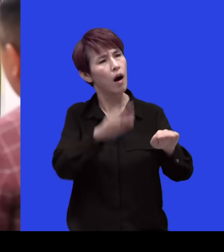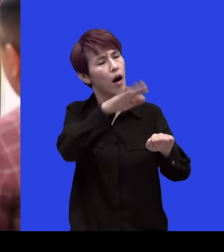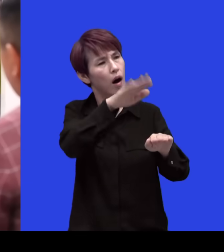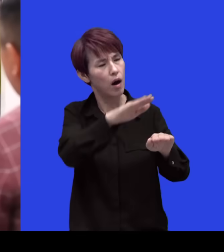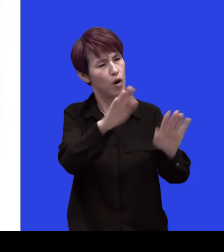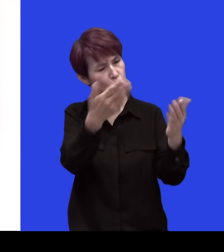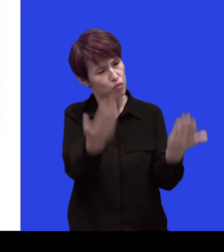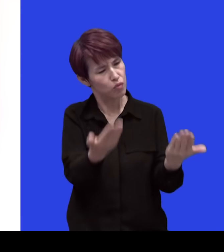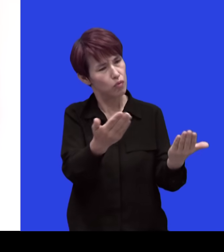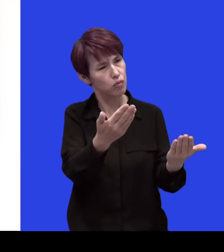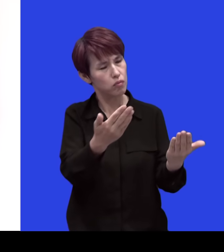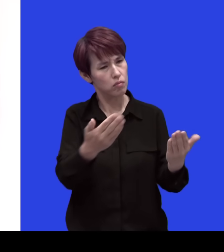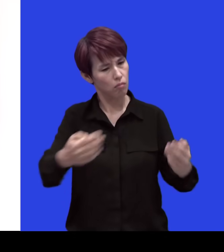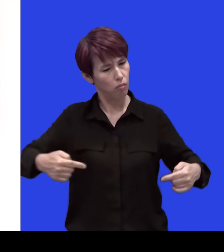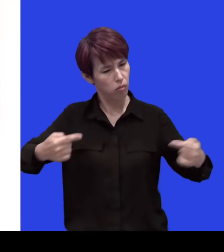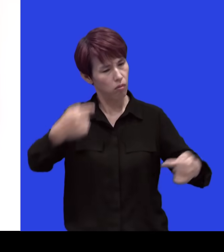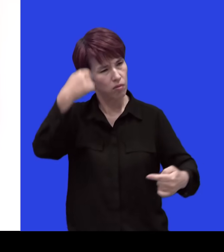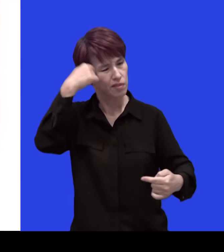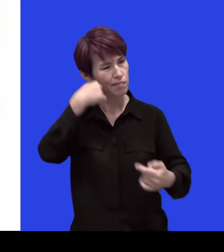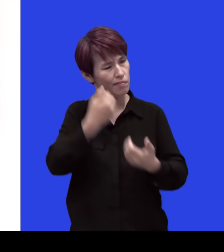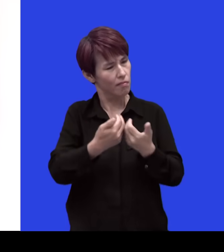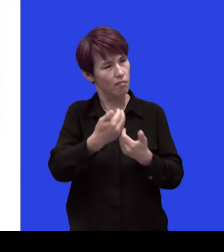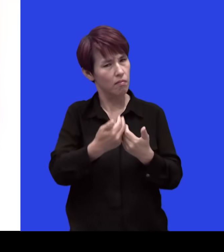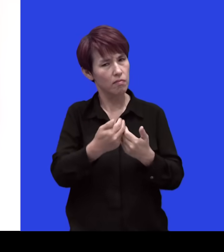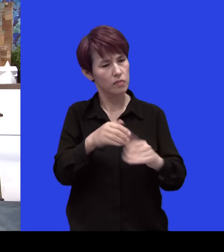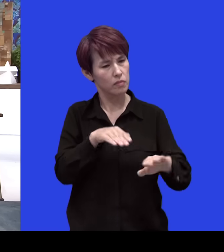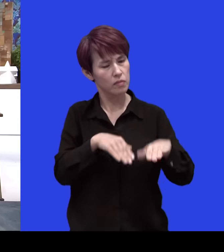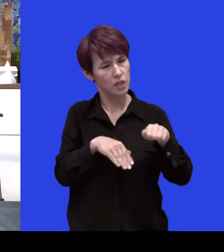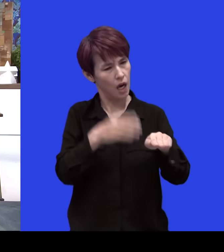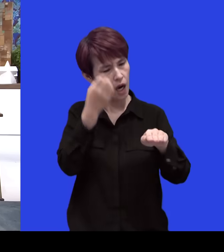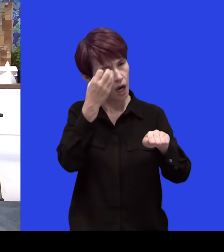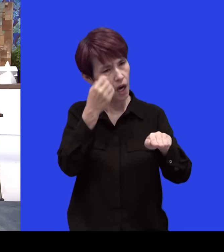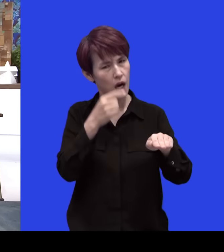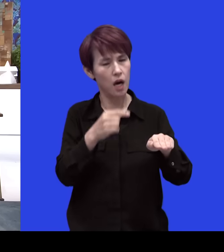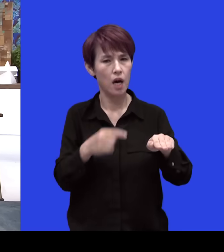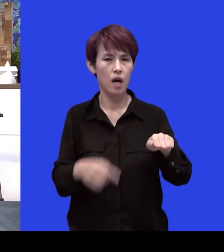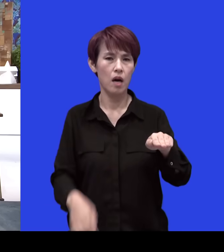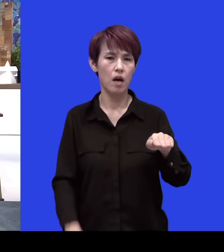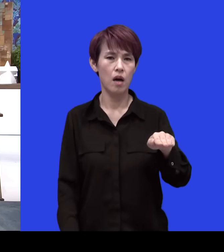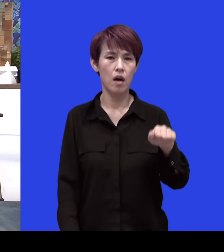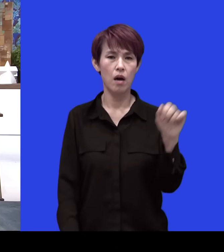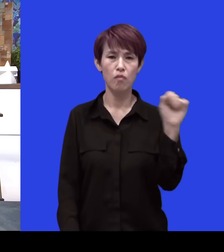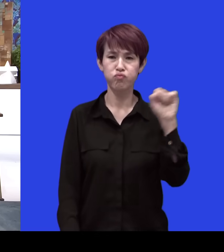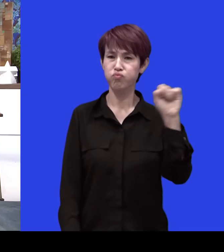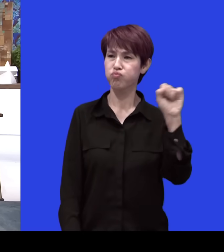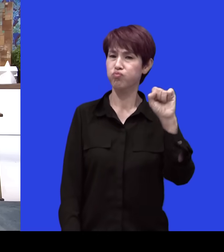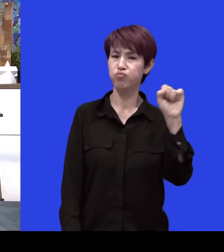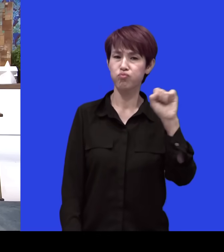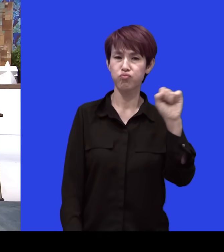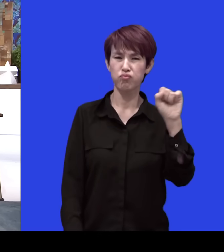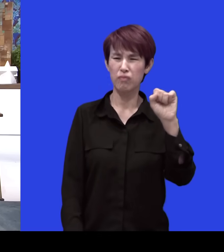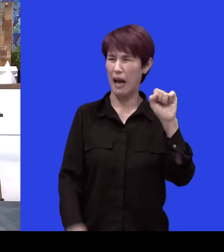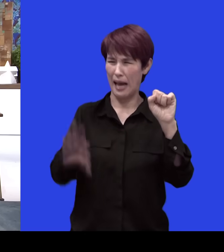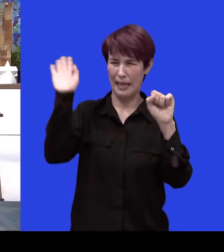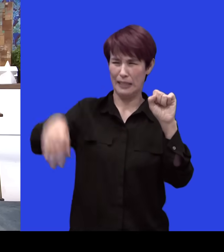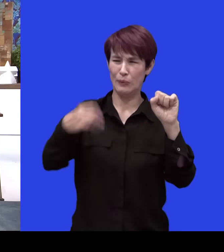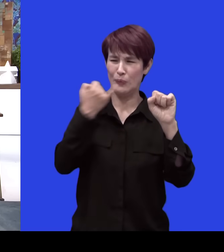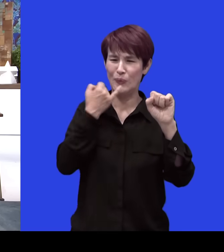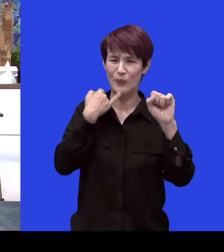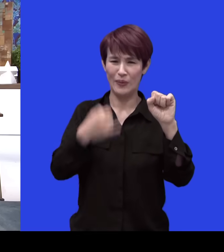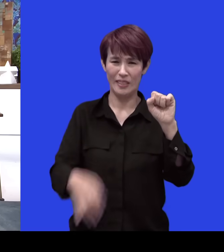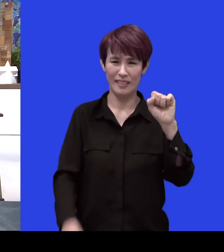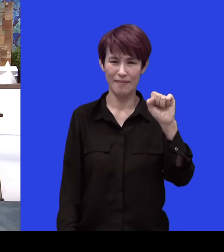잠깐 쉬어라. 네. 차가 이상하다. 예. 얘가 운전을 해 내가. 예. 아 괜찮아요.